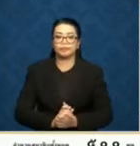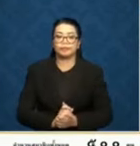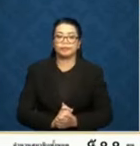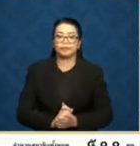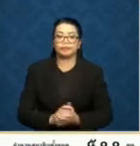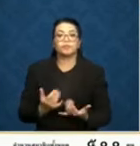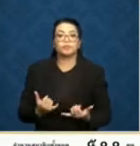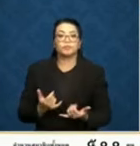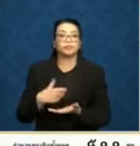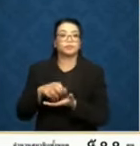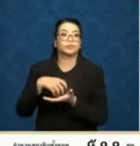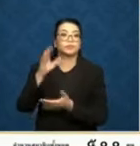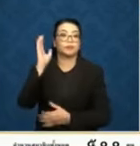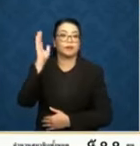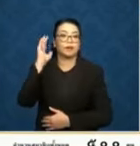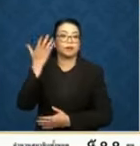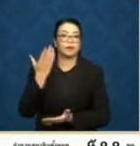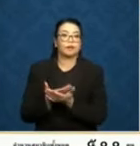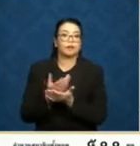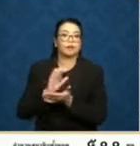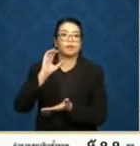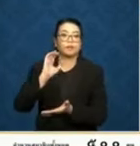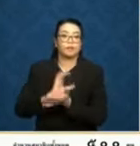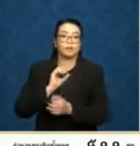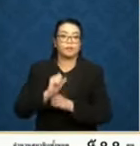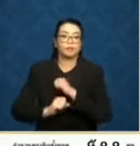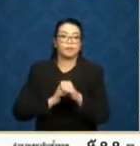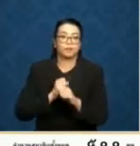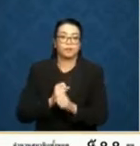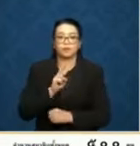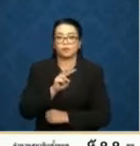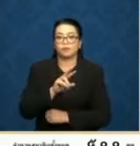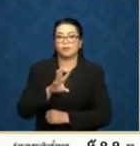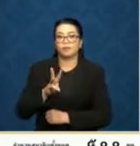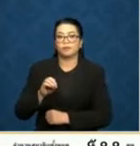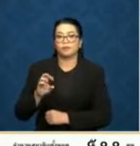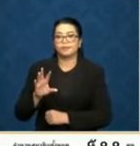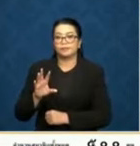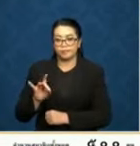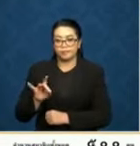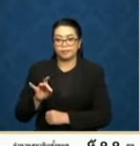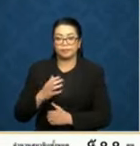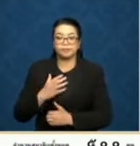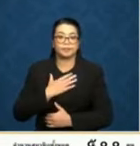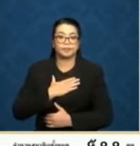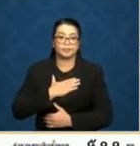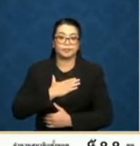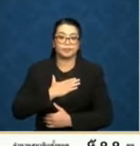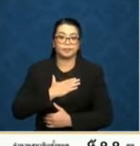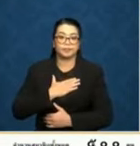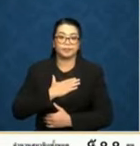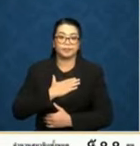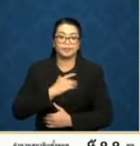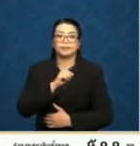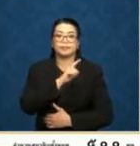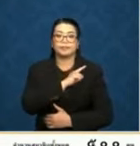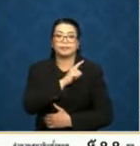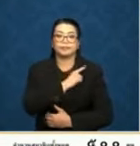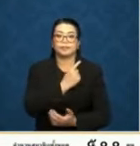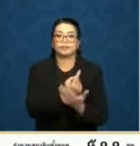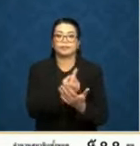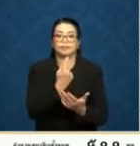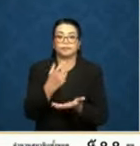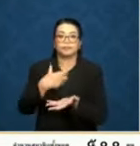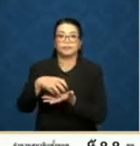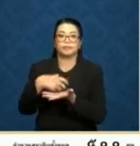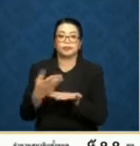นที่ ในกอภิป